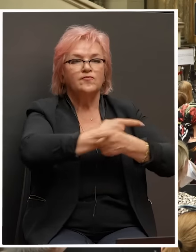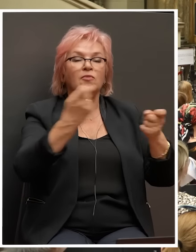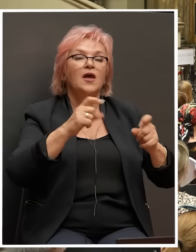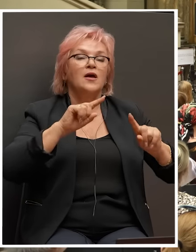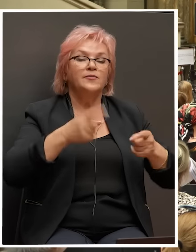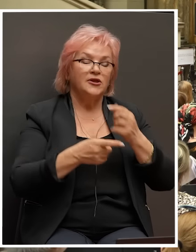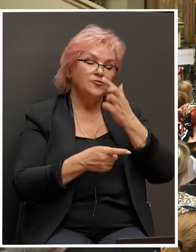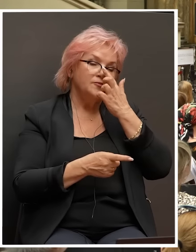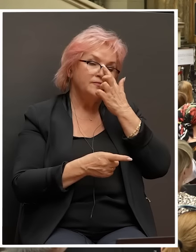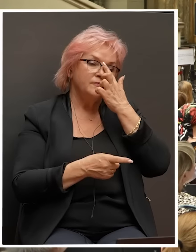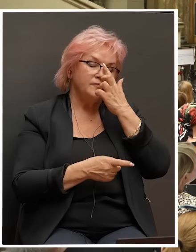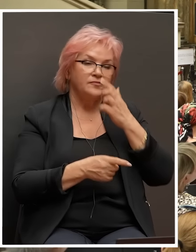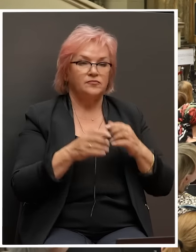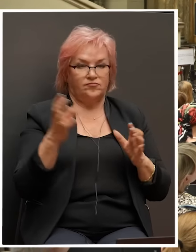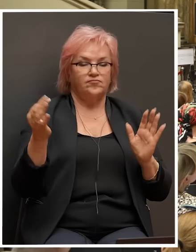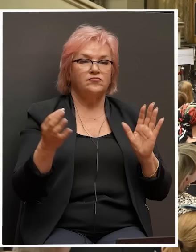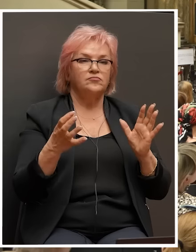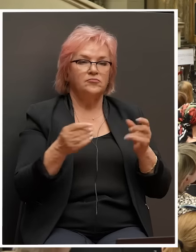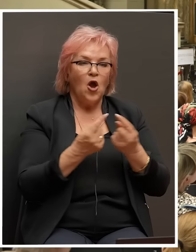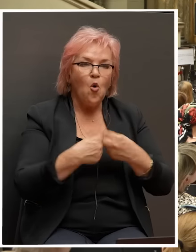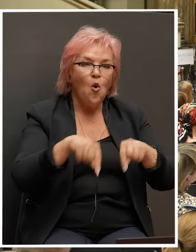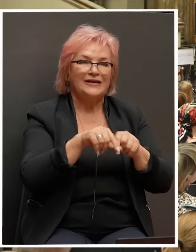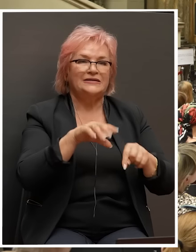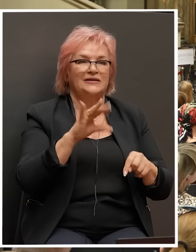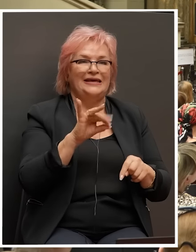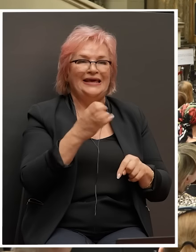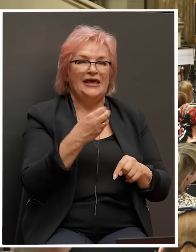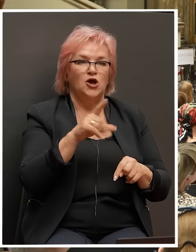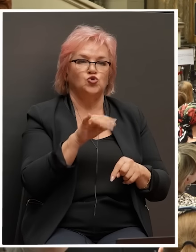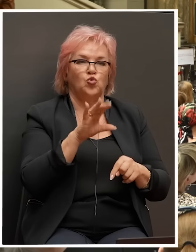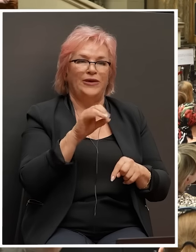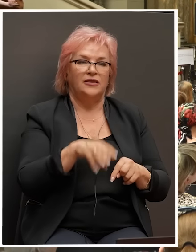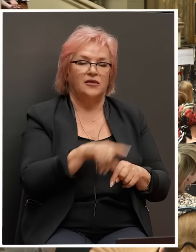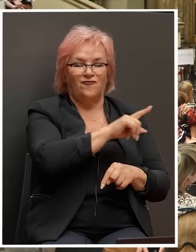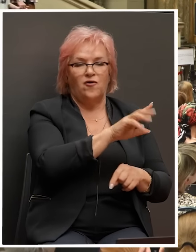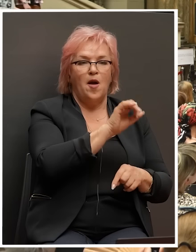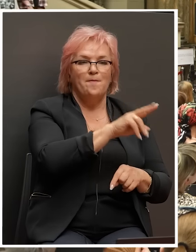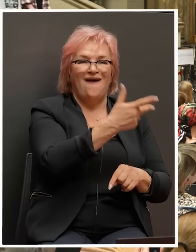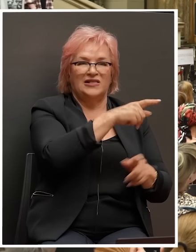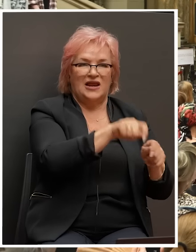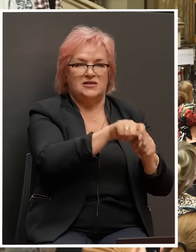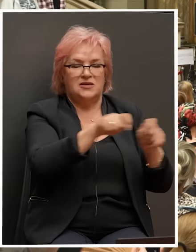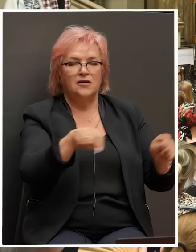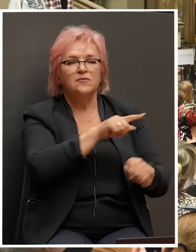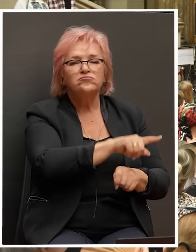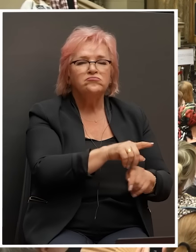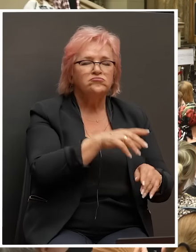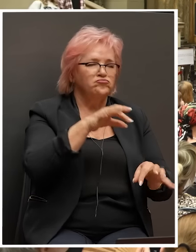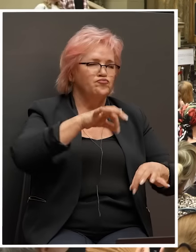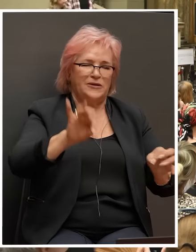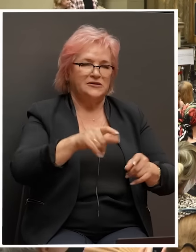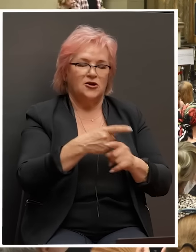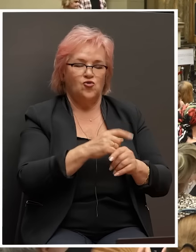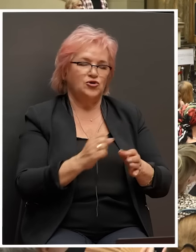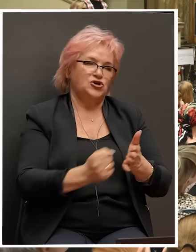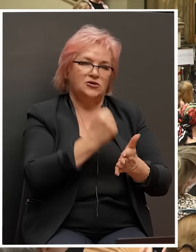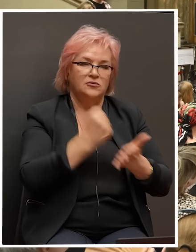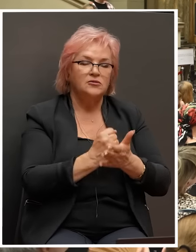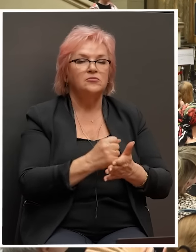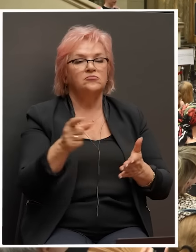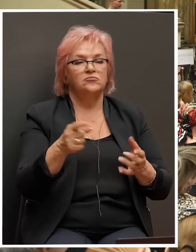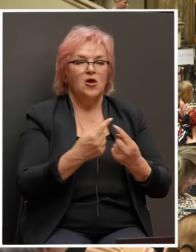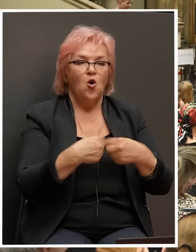что орден иезуитов, который создается Павлом III, он принимается, причем это происходит очень быстро.